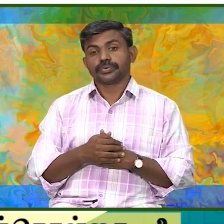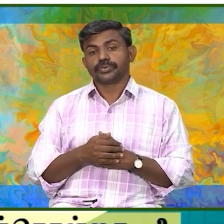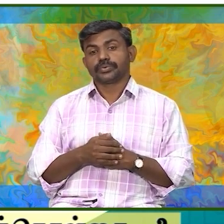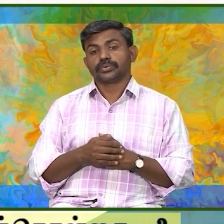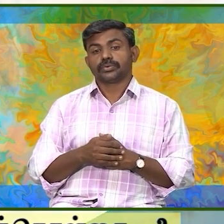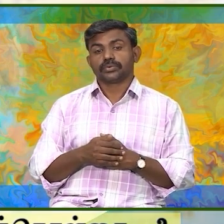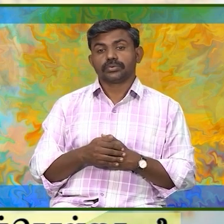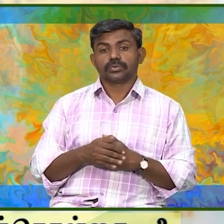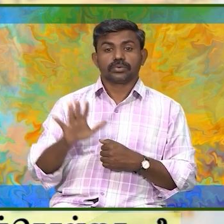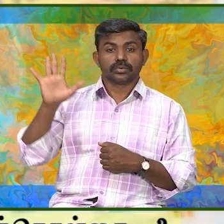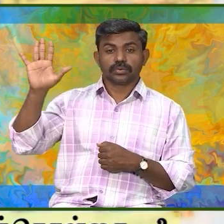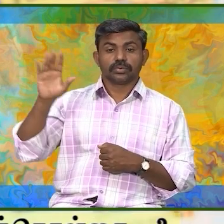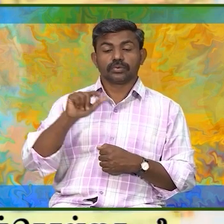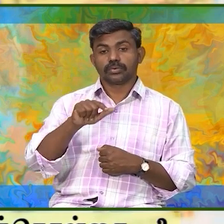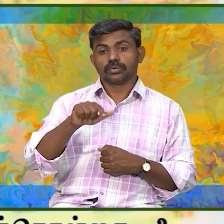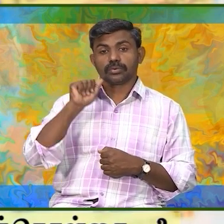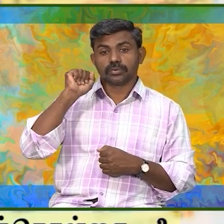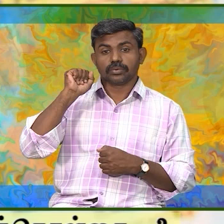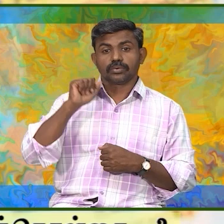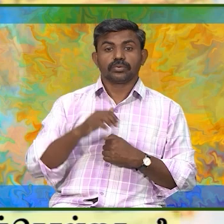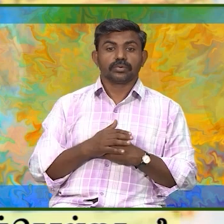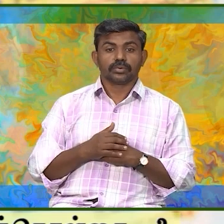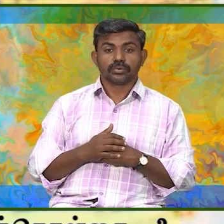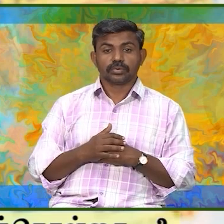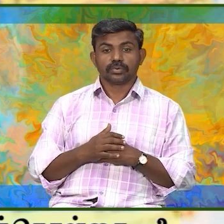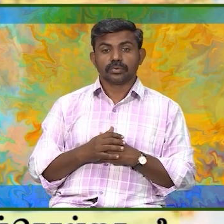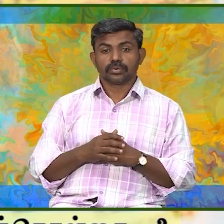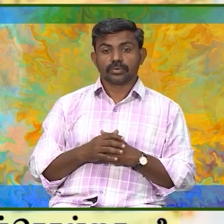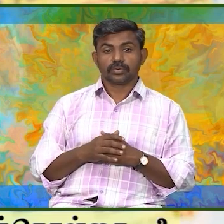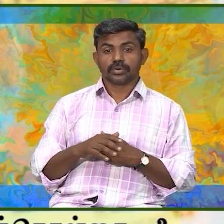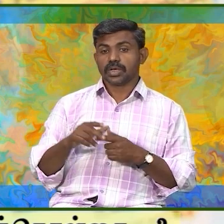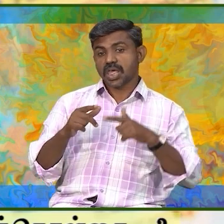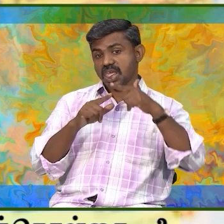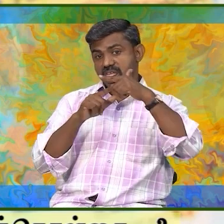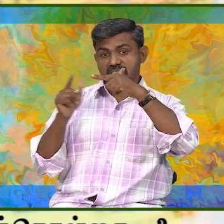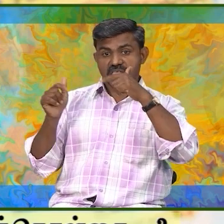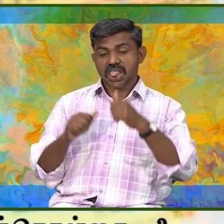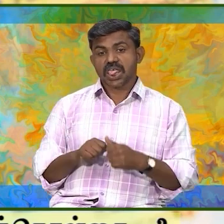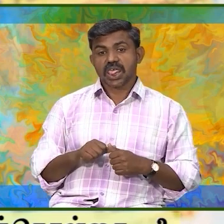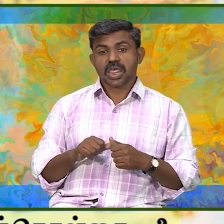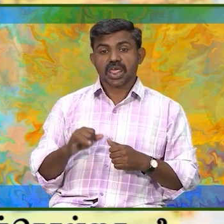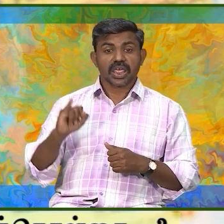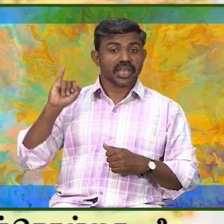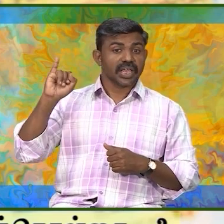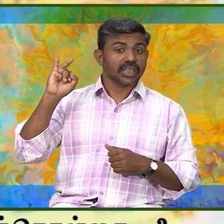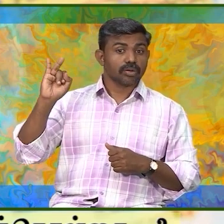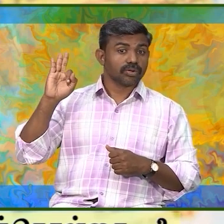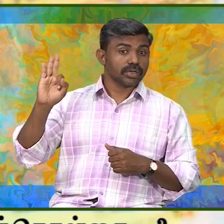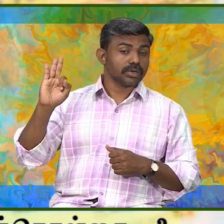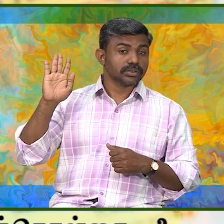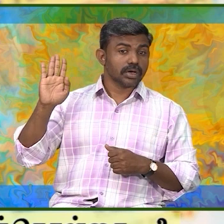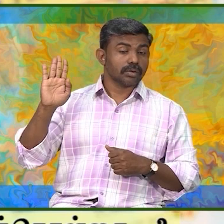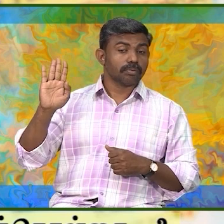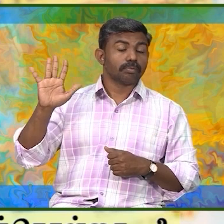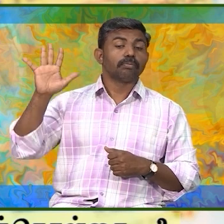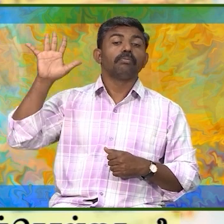சரி. பஞ்சசீலம்னா என்ன, அந்த வார்த்தை எப்படி வந்தது? ஹிந்தி மொழியில் பார்த்தீங்கன்னா ஏக் தோ தீன்